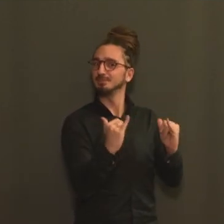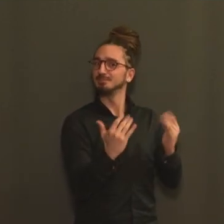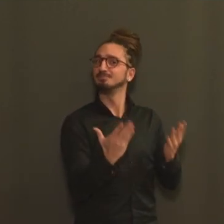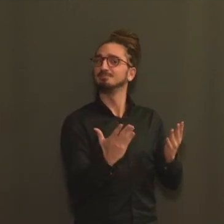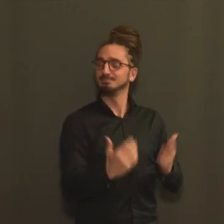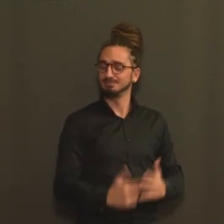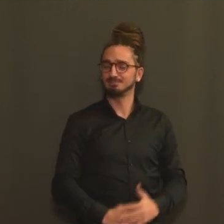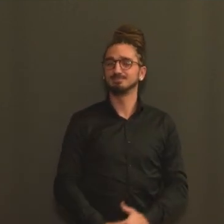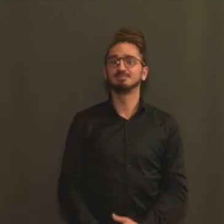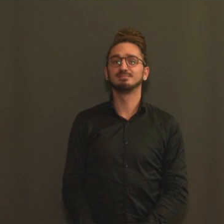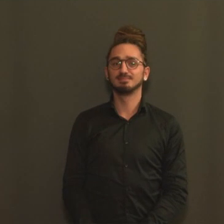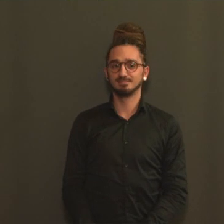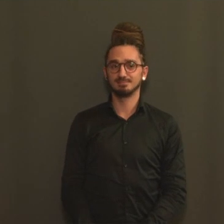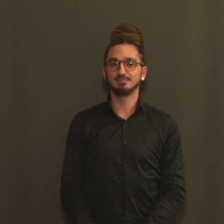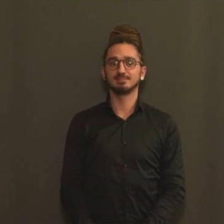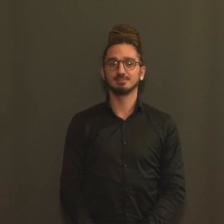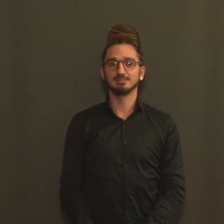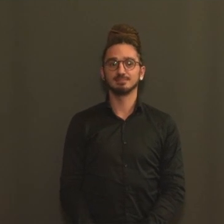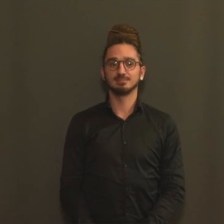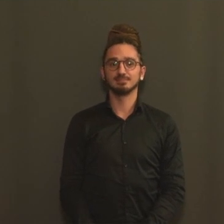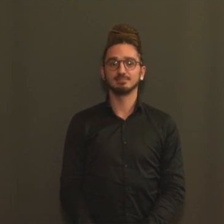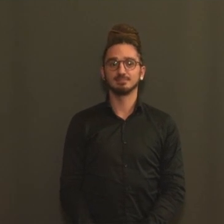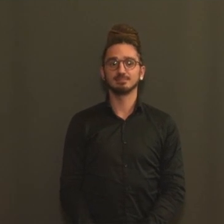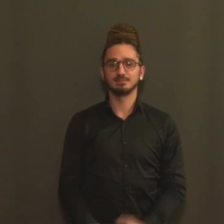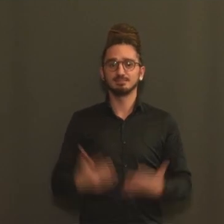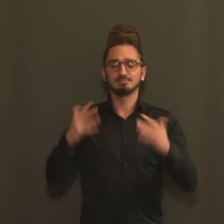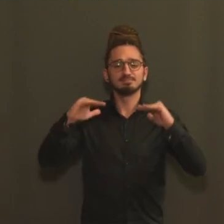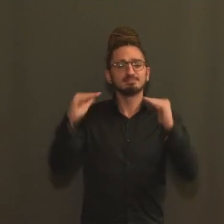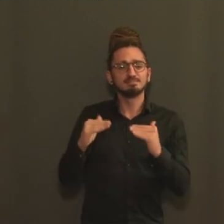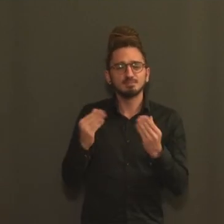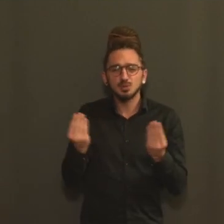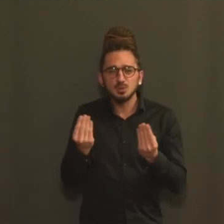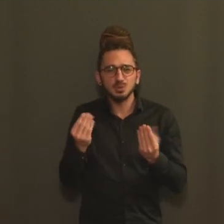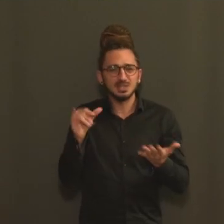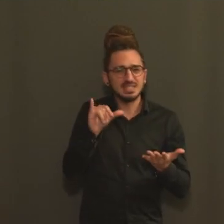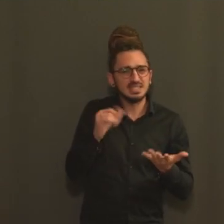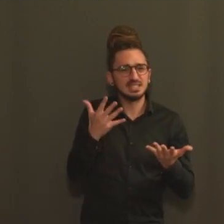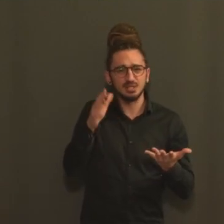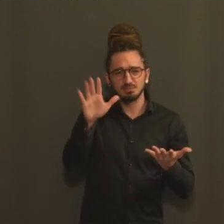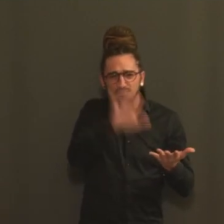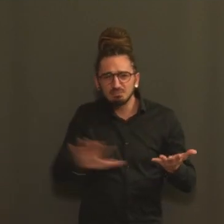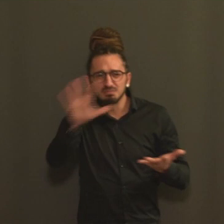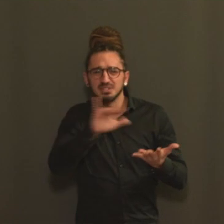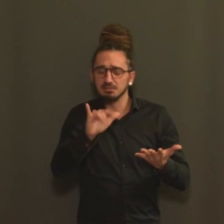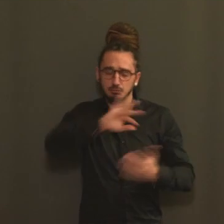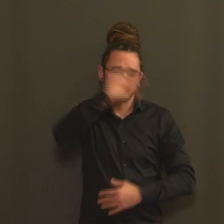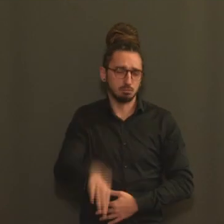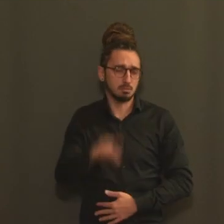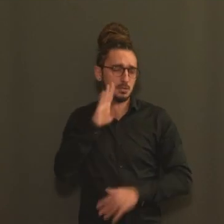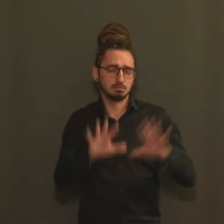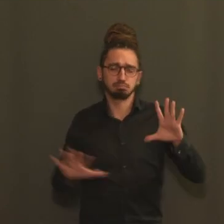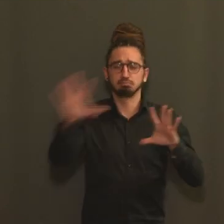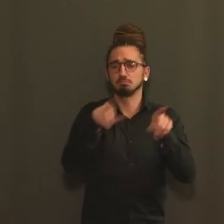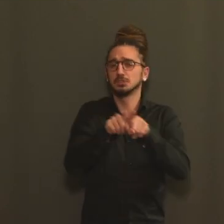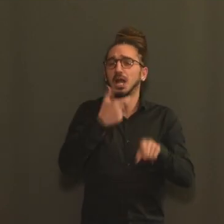cas est réelle dans toutes les tranches d'âge, dans toutes les régions et également dans toutes les provinces. Elle